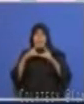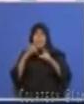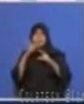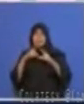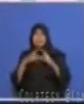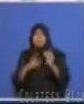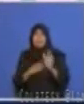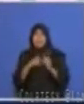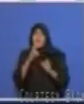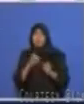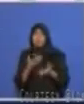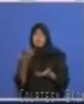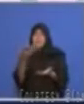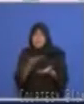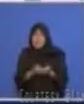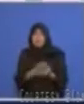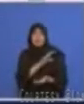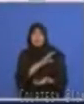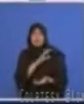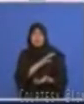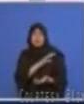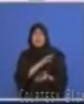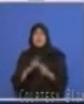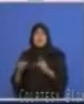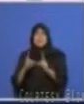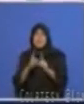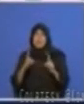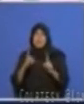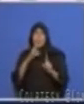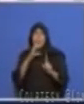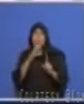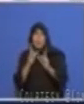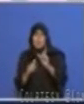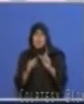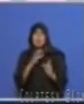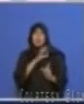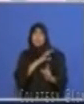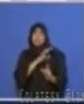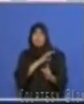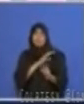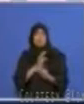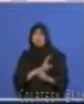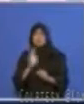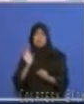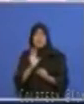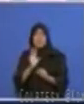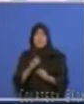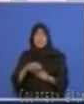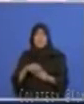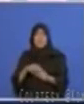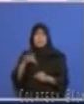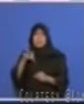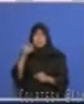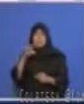sebenarnya yang diminta oleh Gubernur dari wakil gubernurnya bukan karena Pemilu ini karena